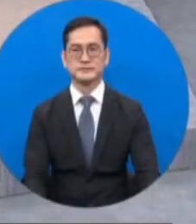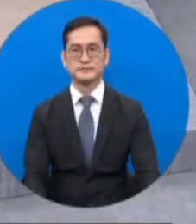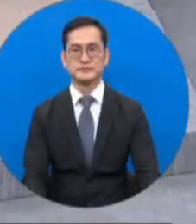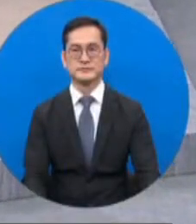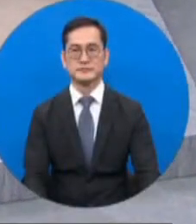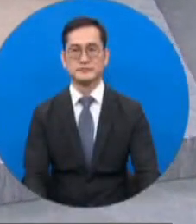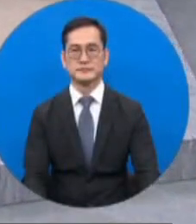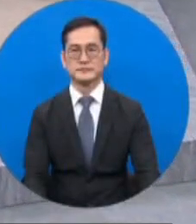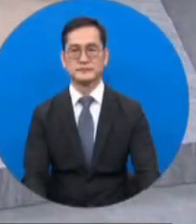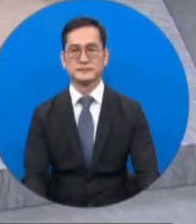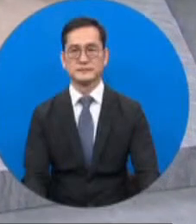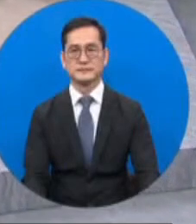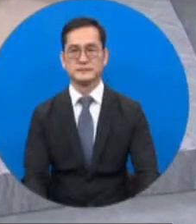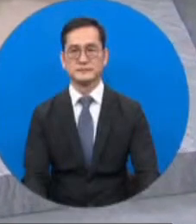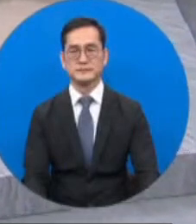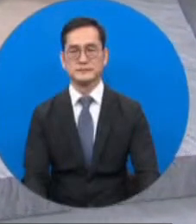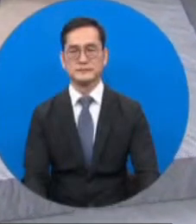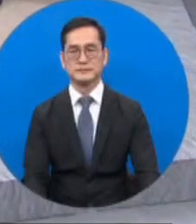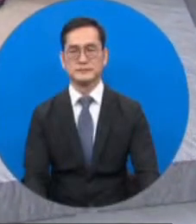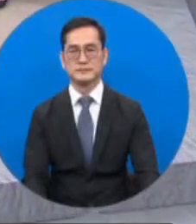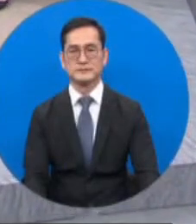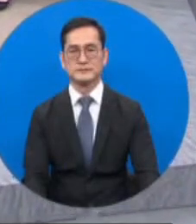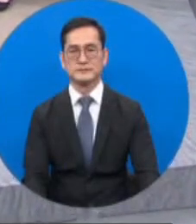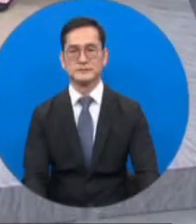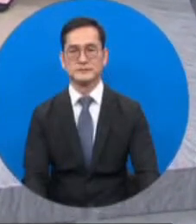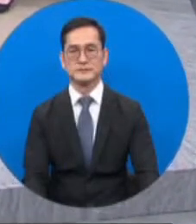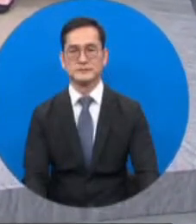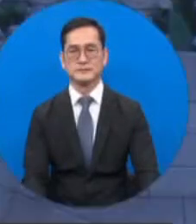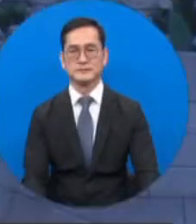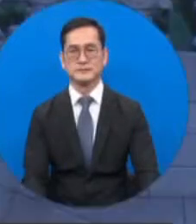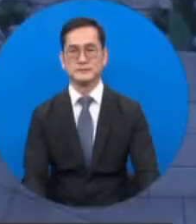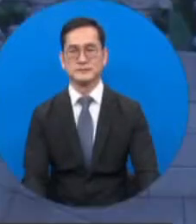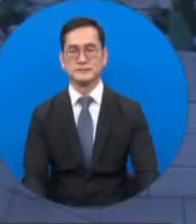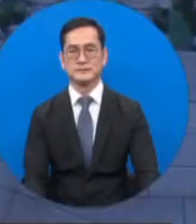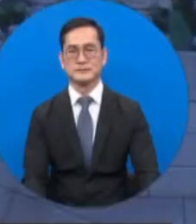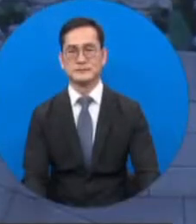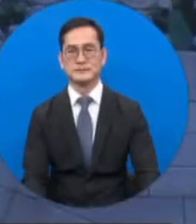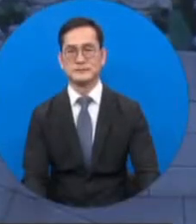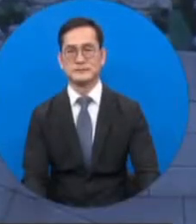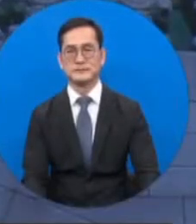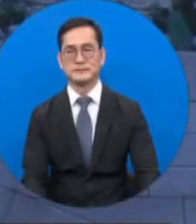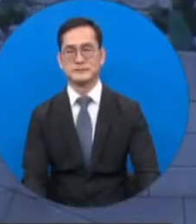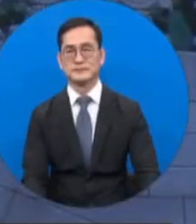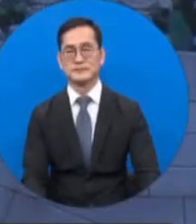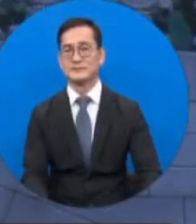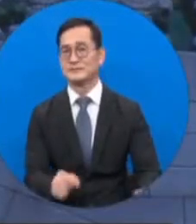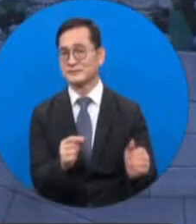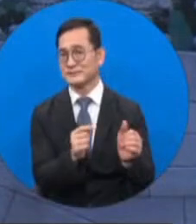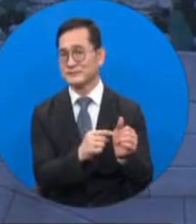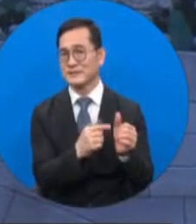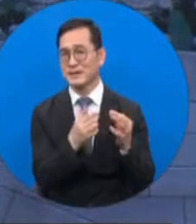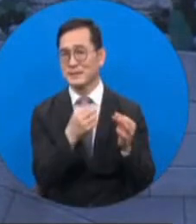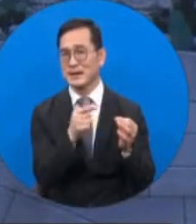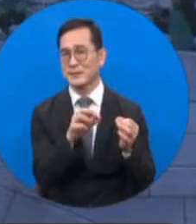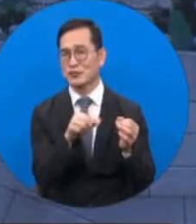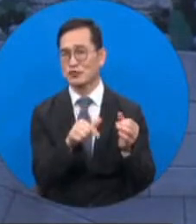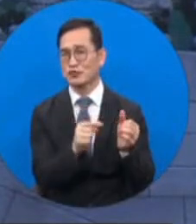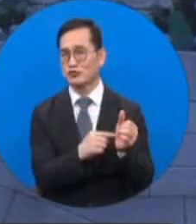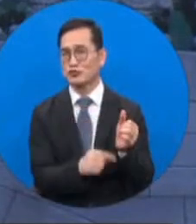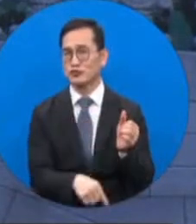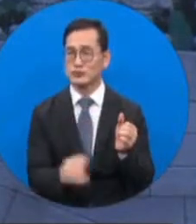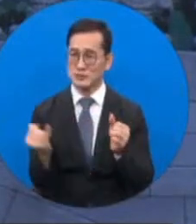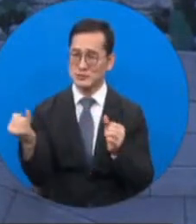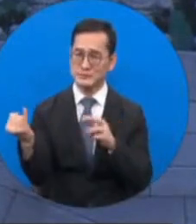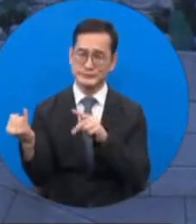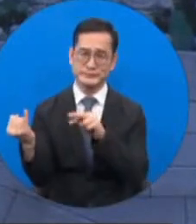이게 김남국 의원이 또 선대위 대변인을 맡아서 이런 스피커 역할도 하고 있지만 또 공교롭게 박전 비대위원장을